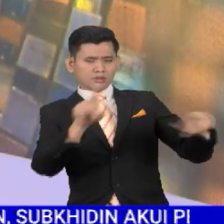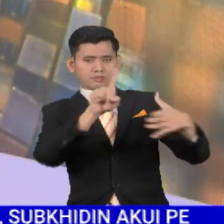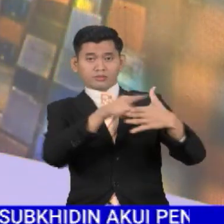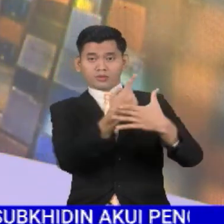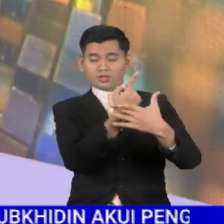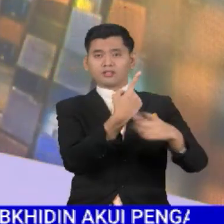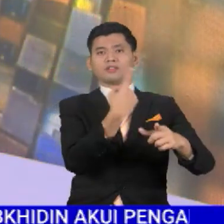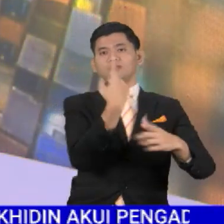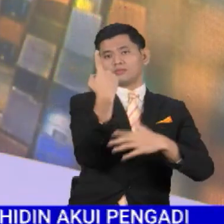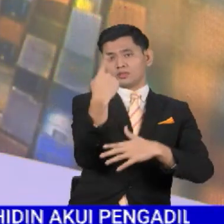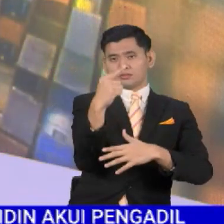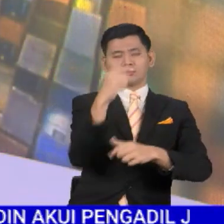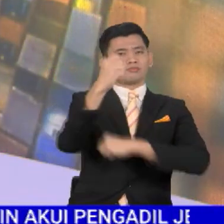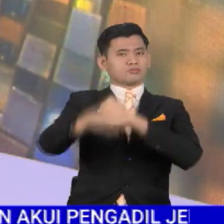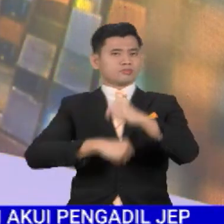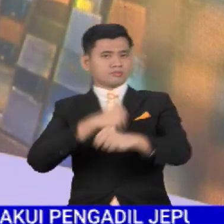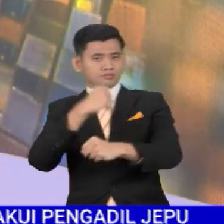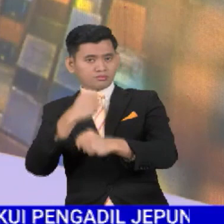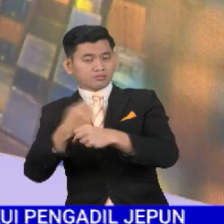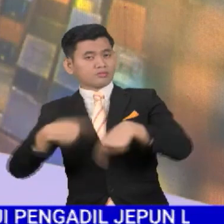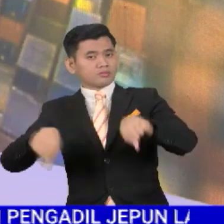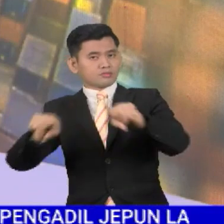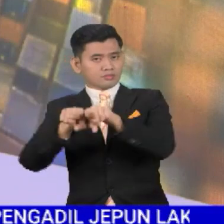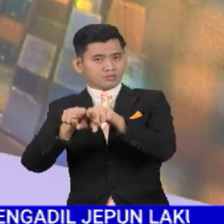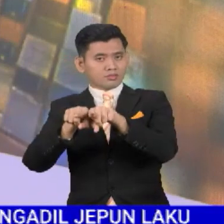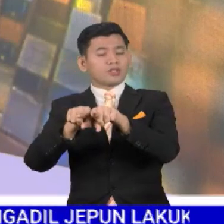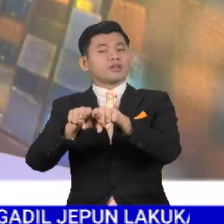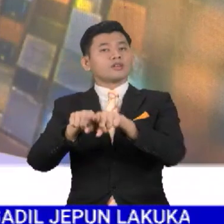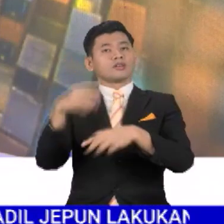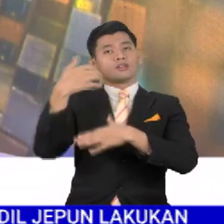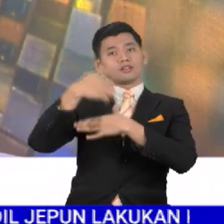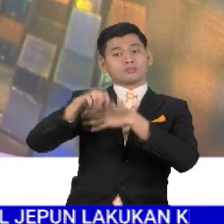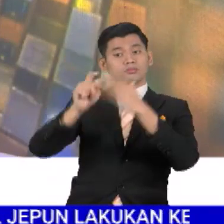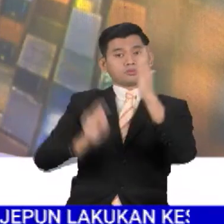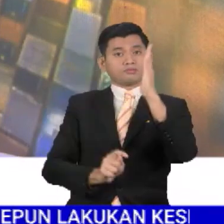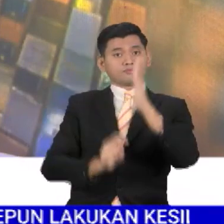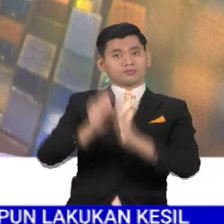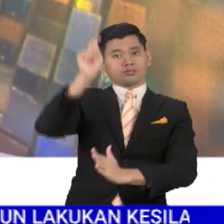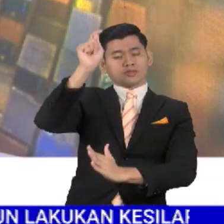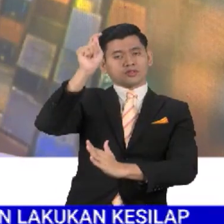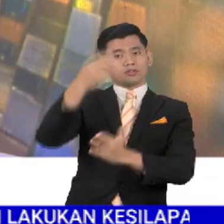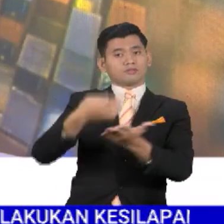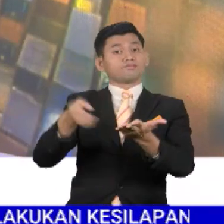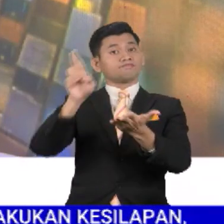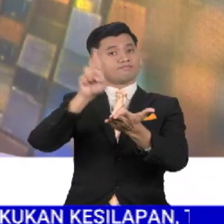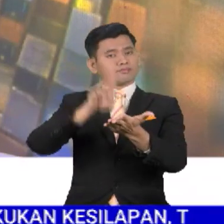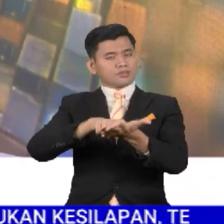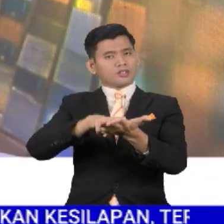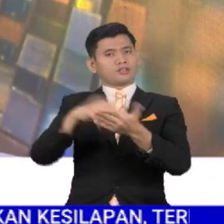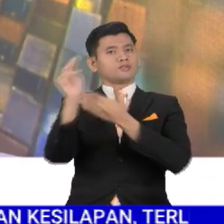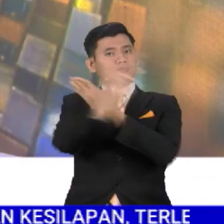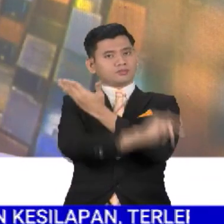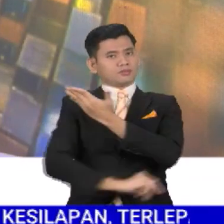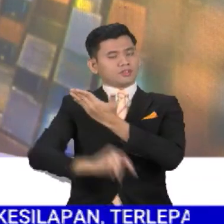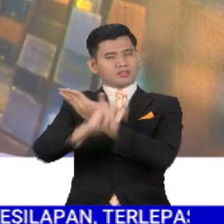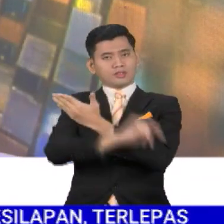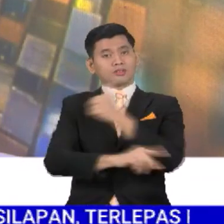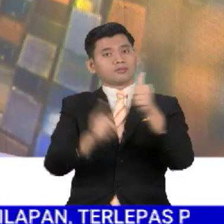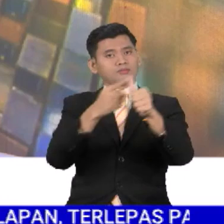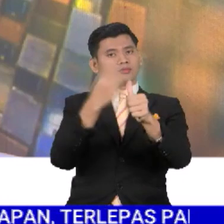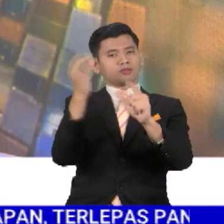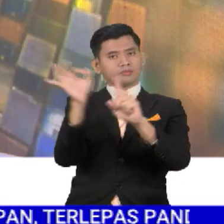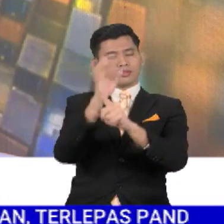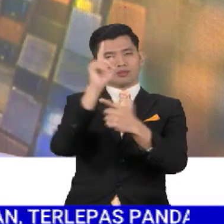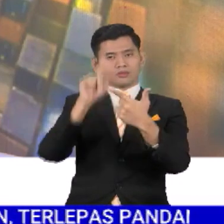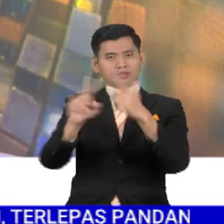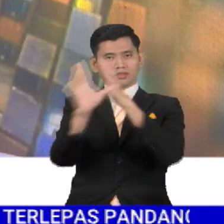jabatan perangkat Lusi melalui kenyataan berkata export lebih tinggi direkotkan bagi kebanyakan Negeri termasuk pulau Pinang